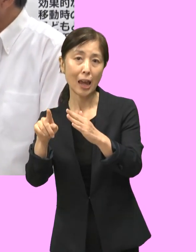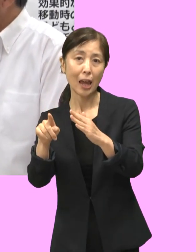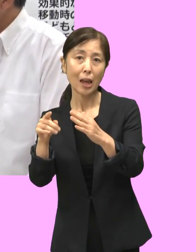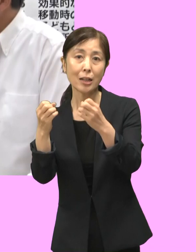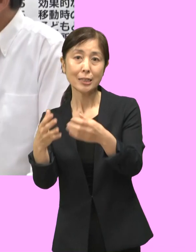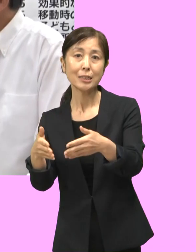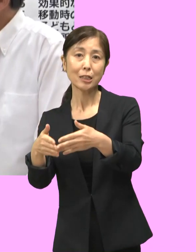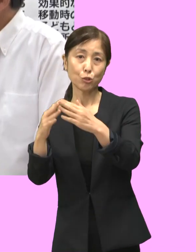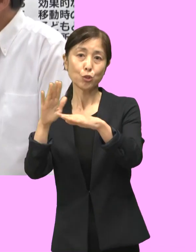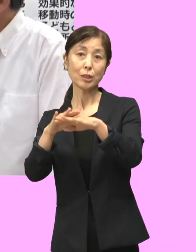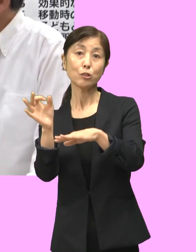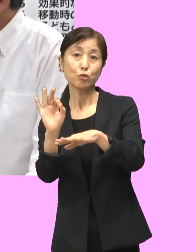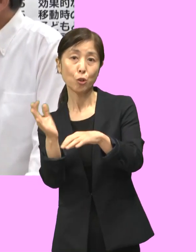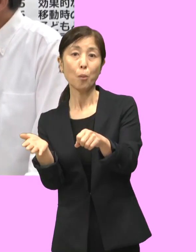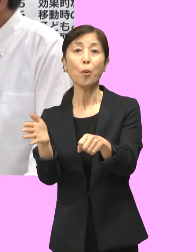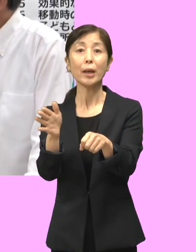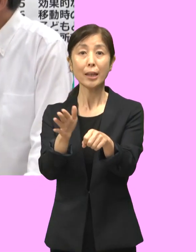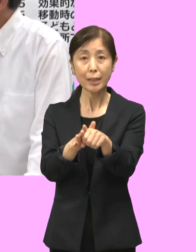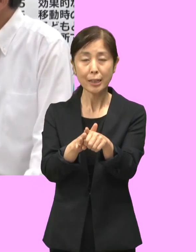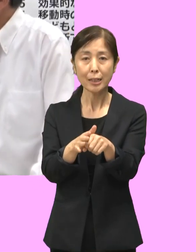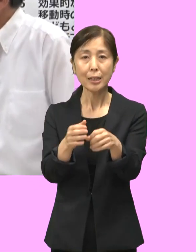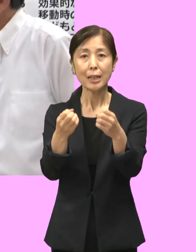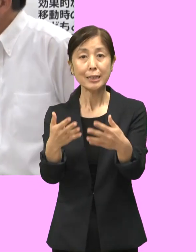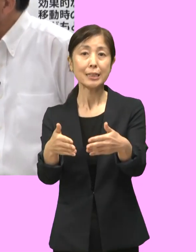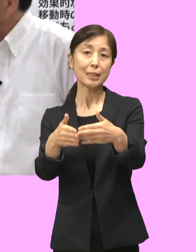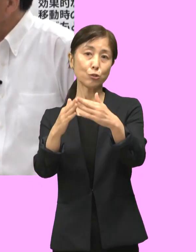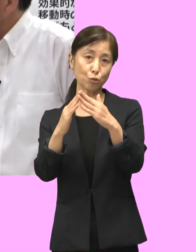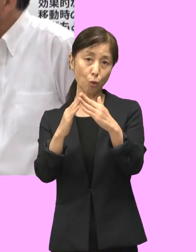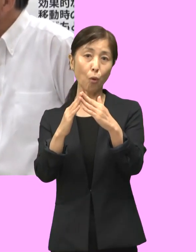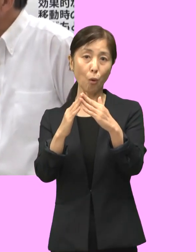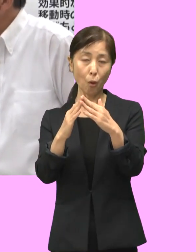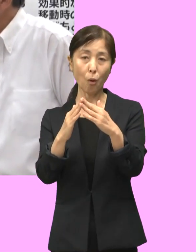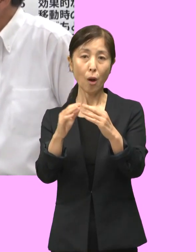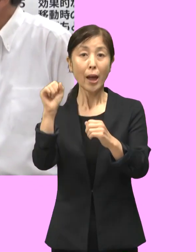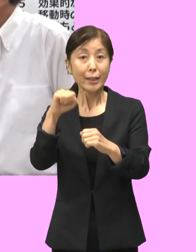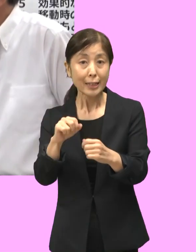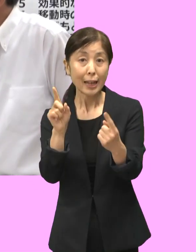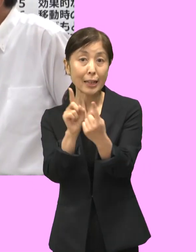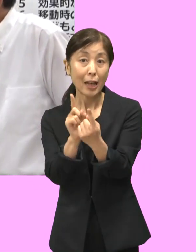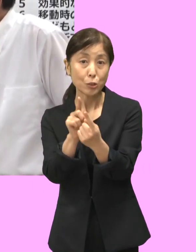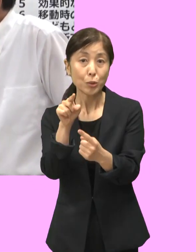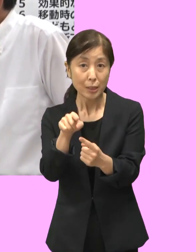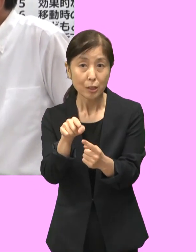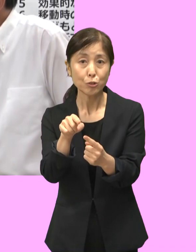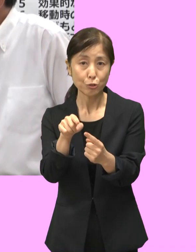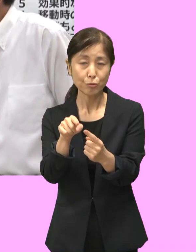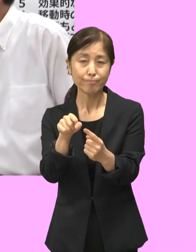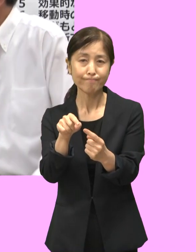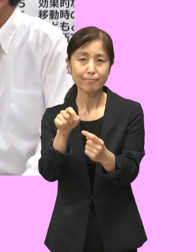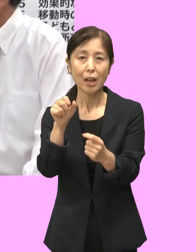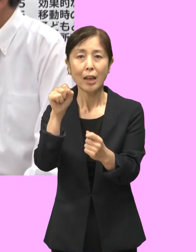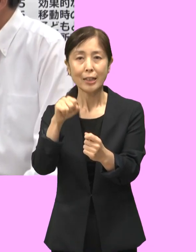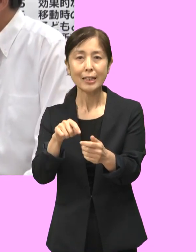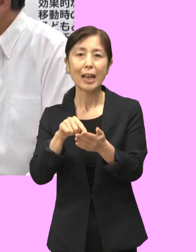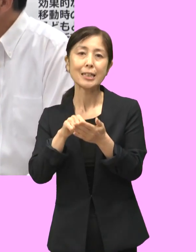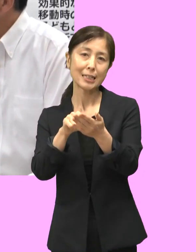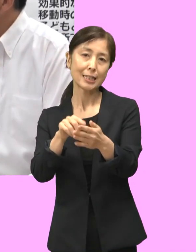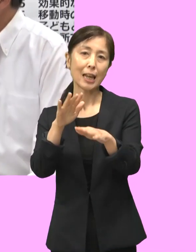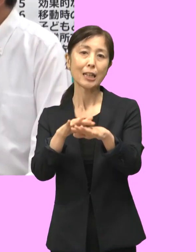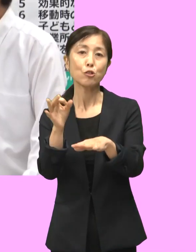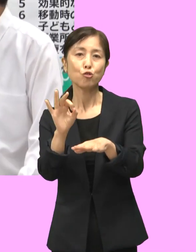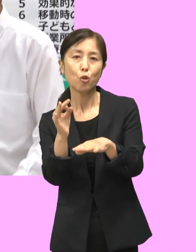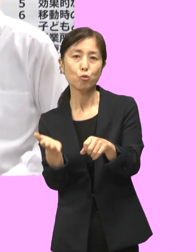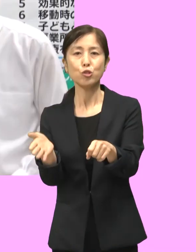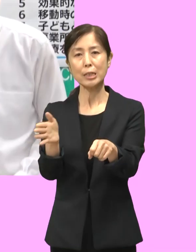数料を設けたり、あるいは新設の認定対象に対する認定申請手数料を追加する